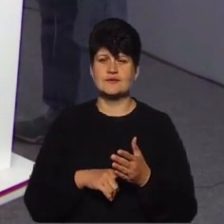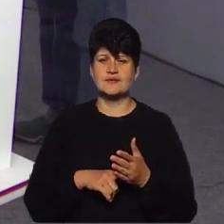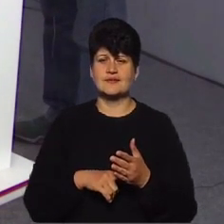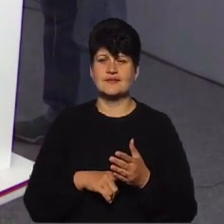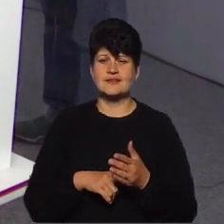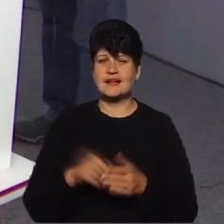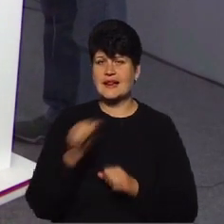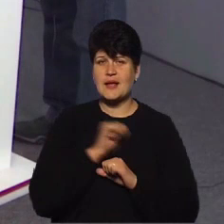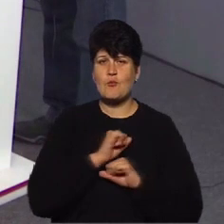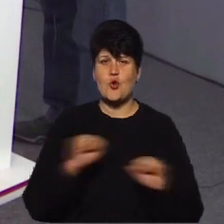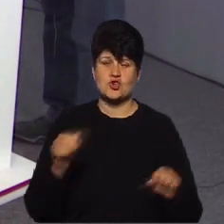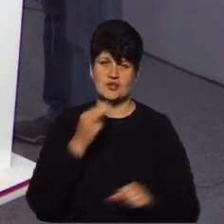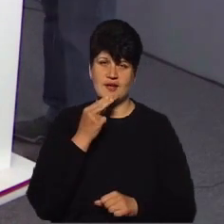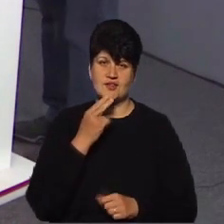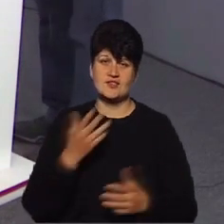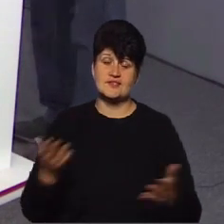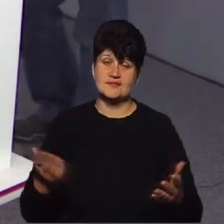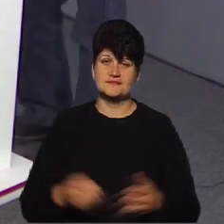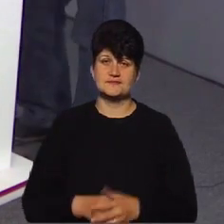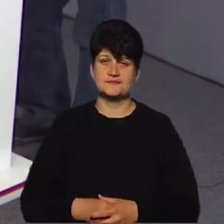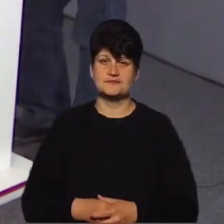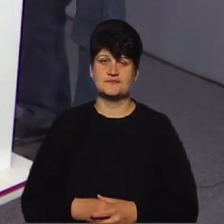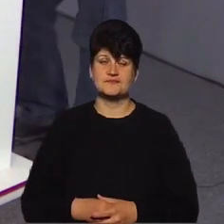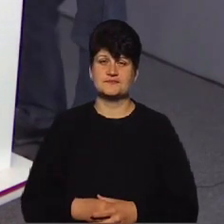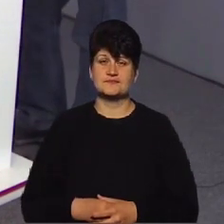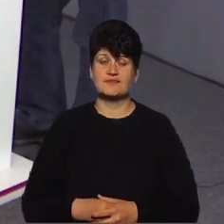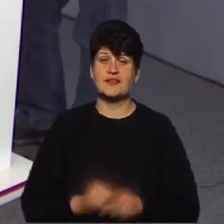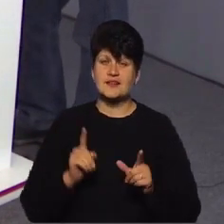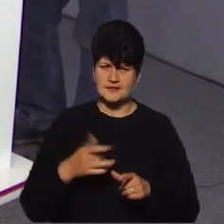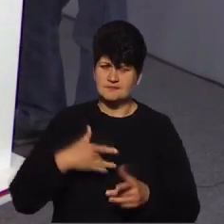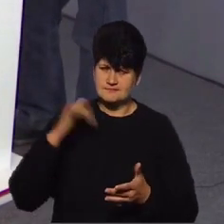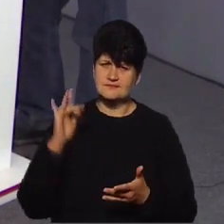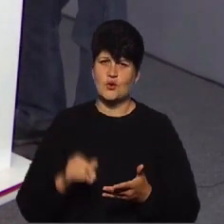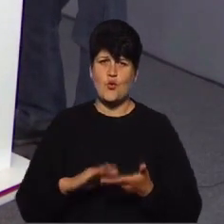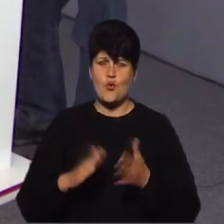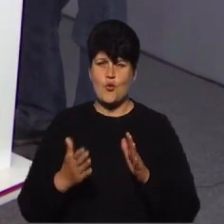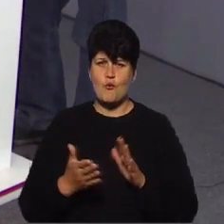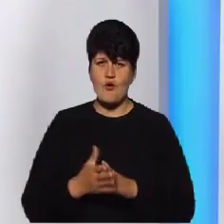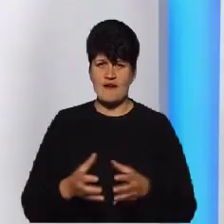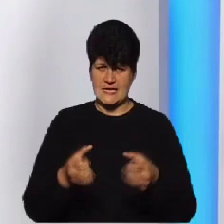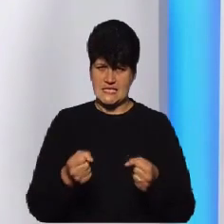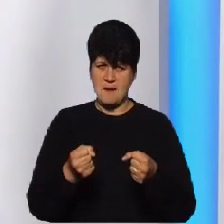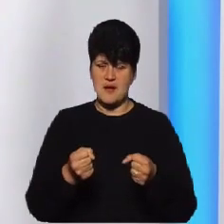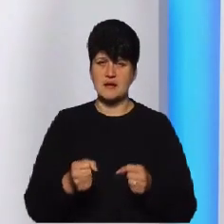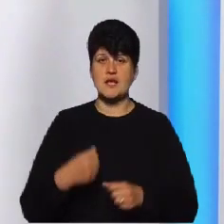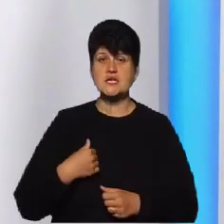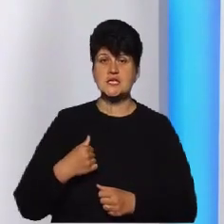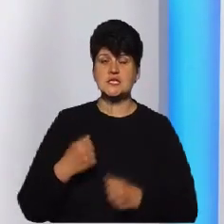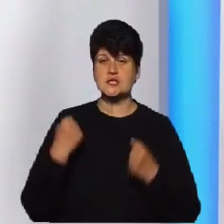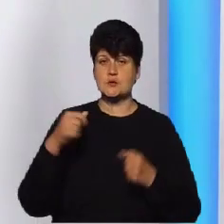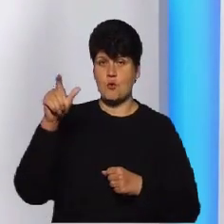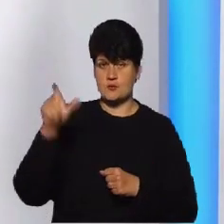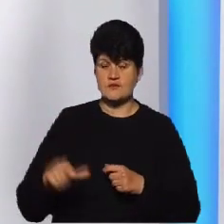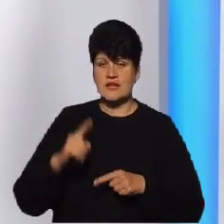Я думаю, що не можна. Не можна. В таких жорстких умовах тримаєте спортсменку, аби вона на наступній дефолімпіаді